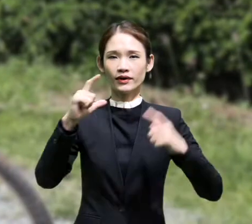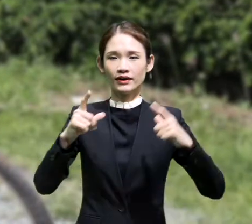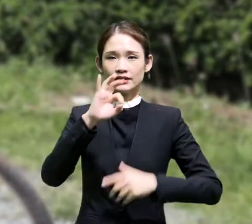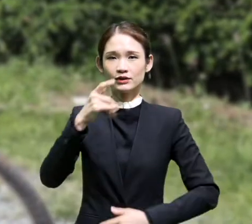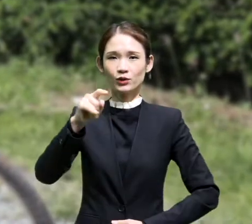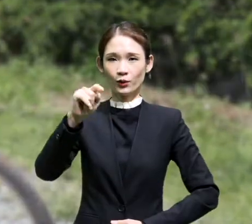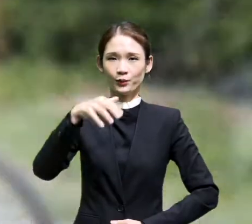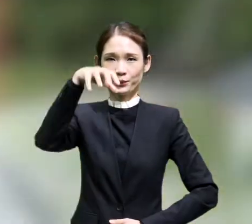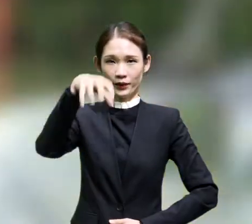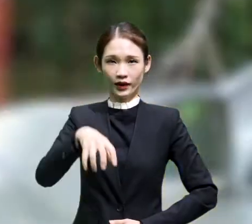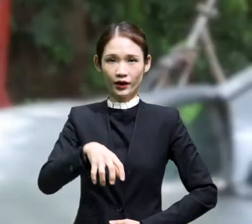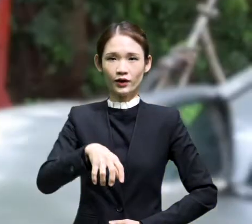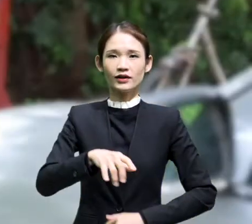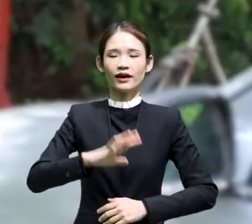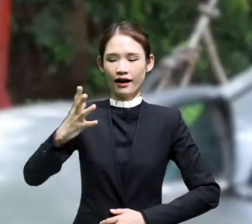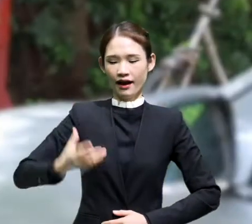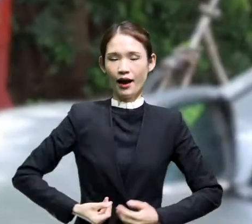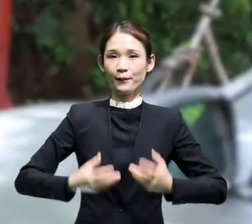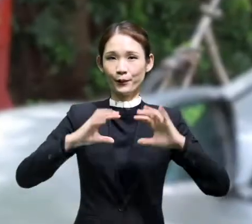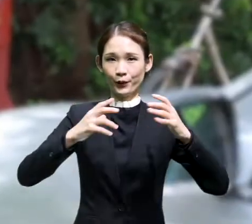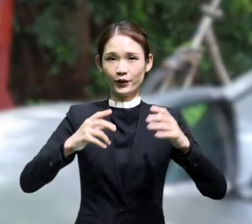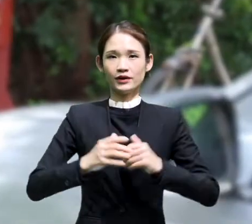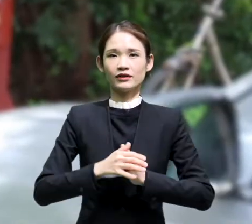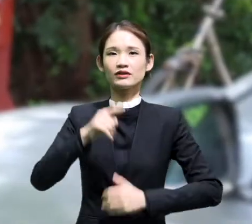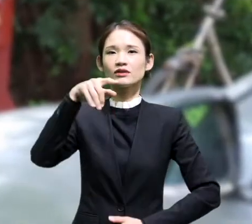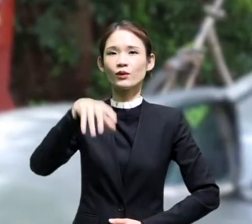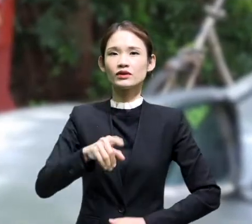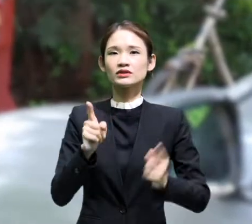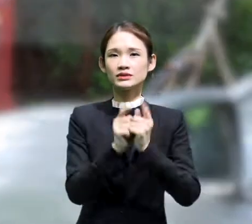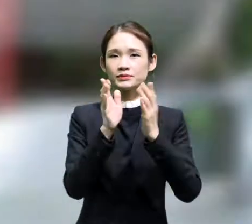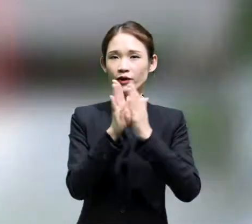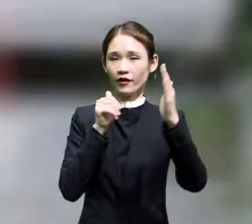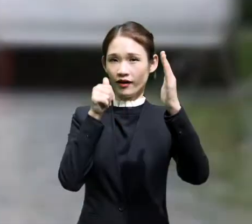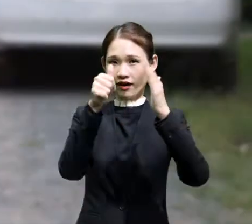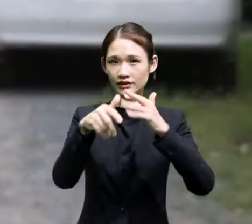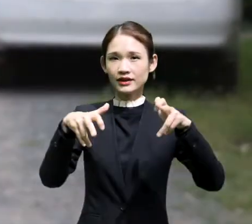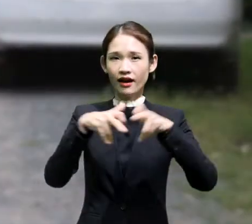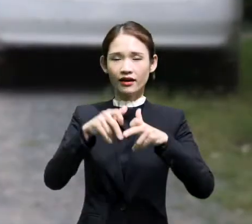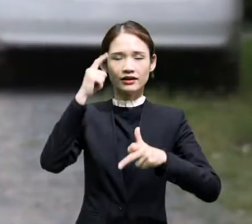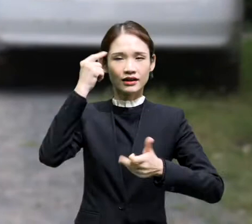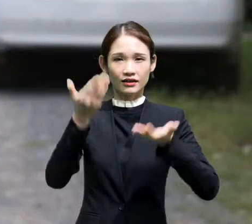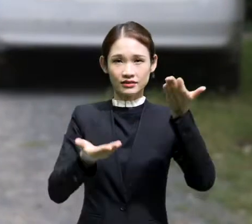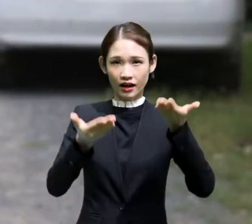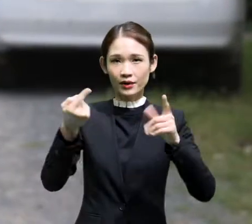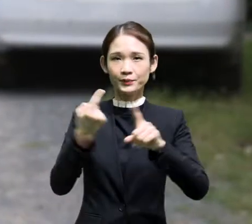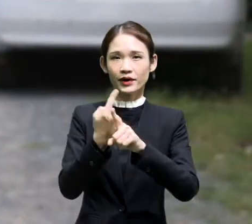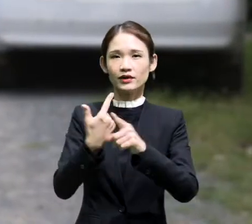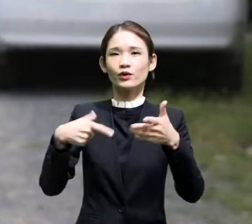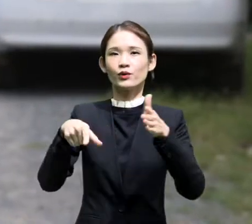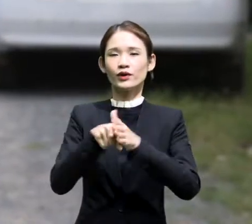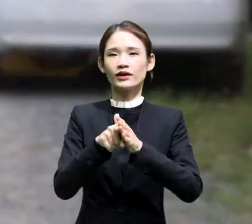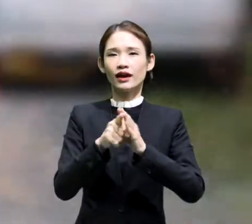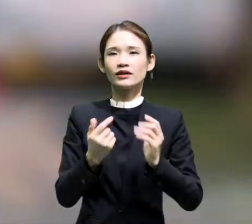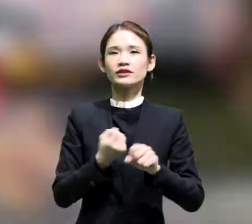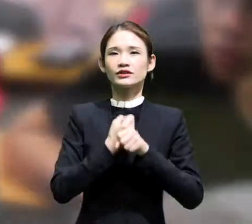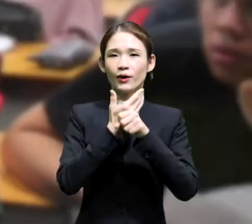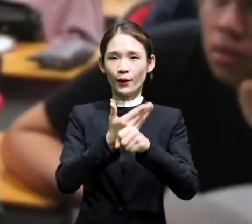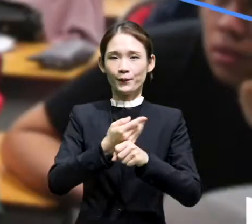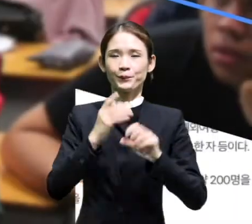동남아시아 인도차이나 반도에 위치하고 있는 캄보디아. 이곳으로 직접 가서 장애인식 개선 교육을 진행할 봉사단